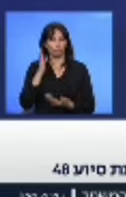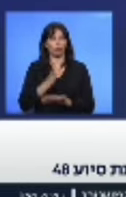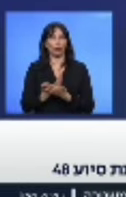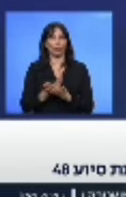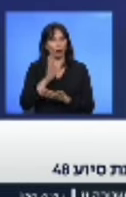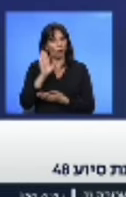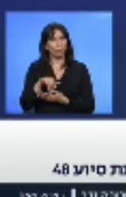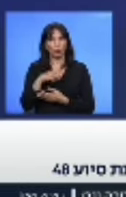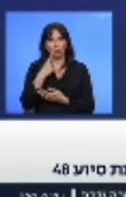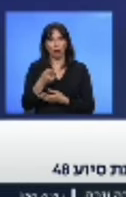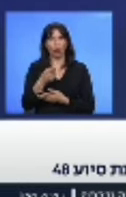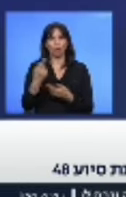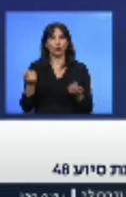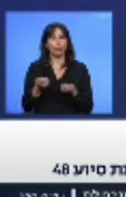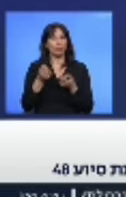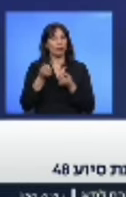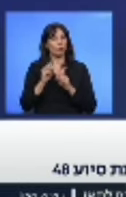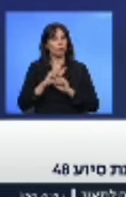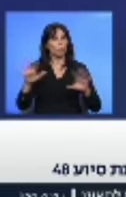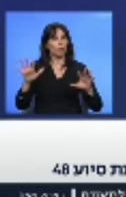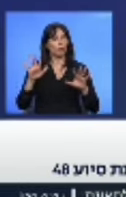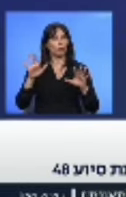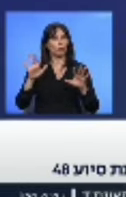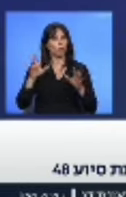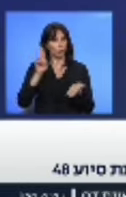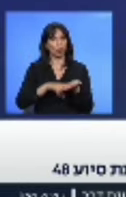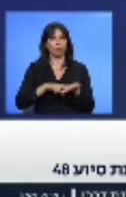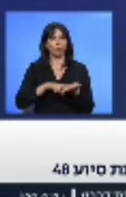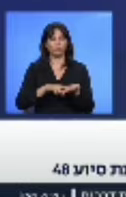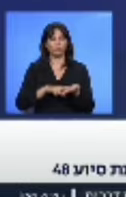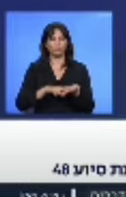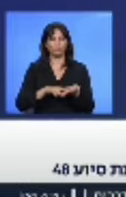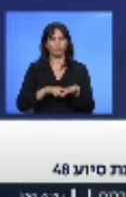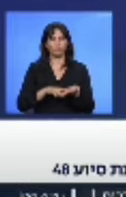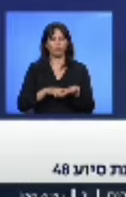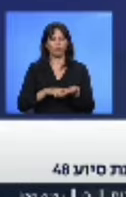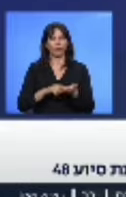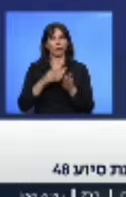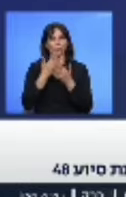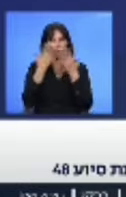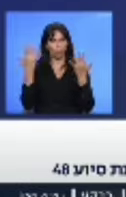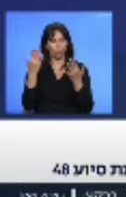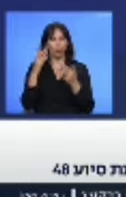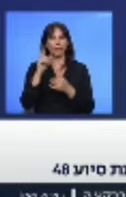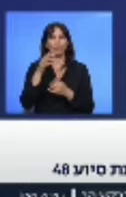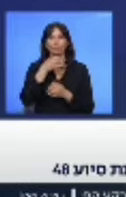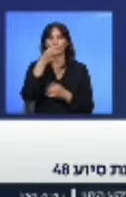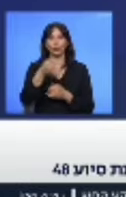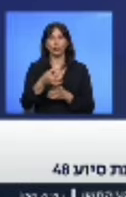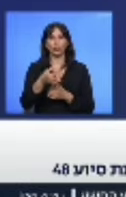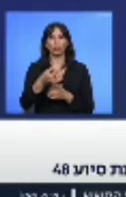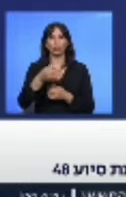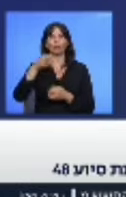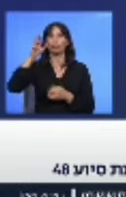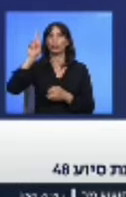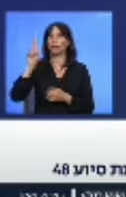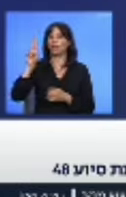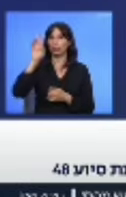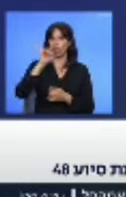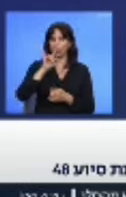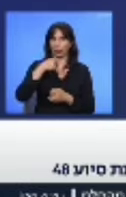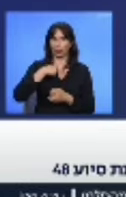שדברים שפרסמנו היו דברים נכונים, זה אין פה מה לדבר. השאלה היא, רזי חמד, אני רוצה,